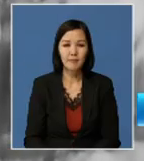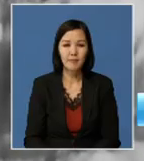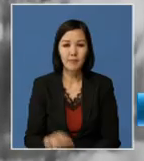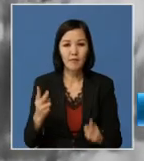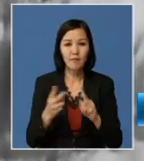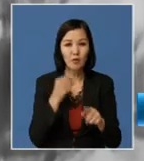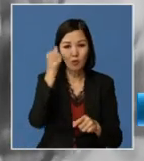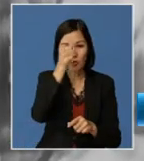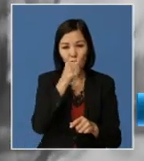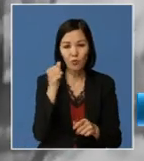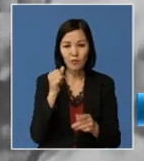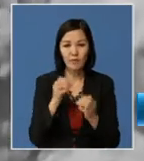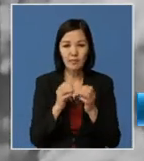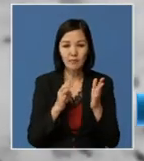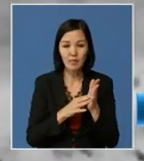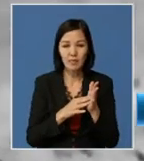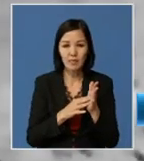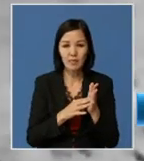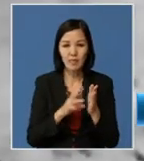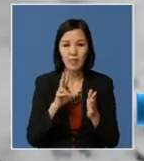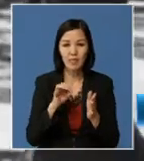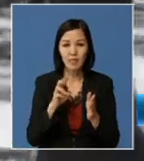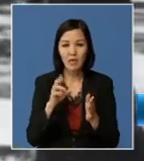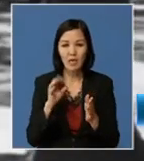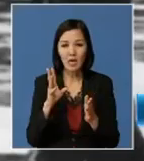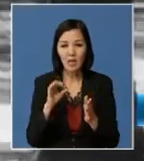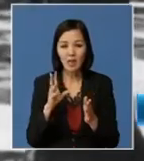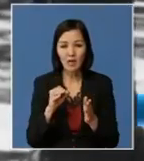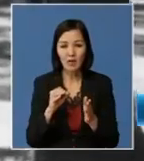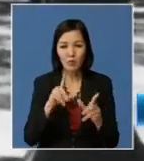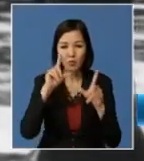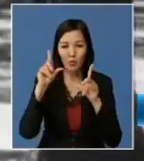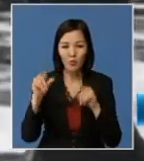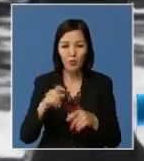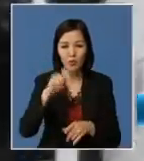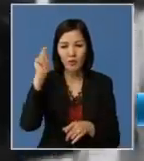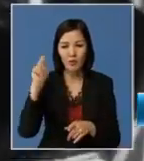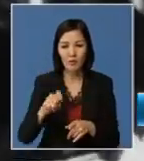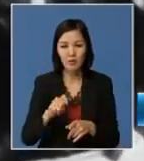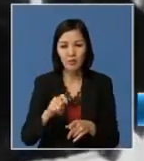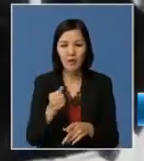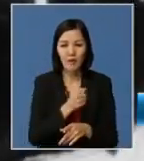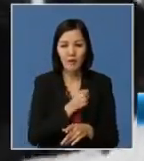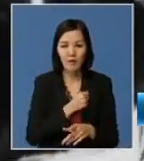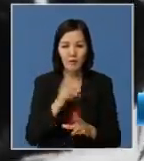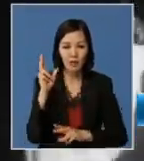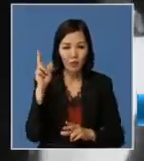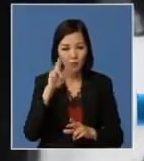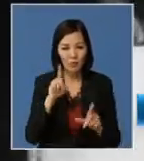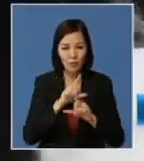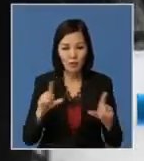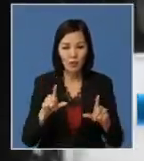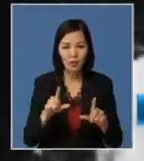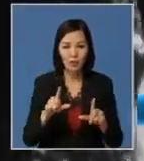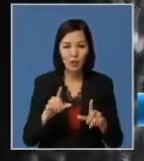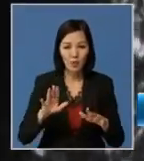Второй год войны. 18-летнего Николая Огнева призывают в ряды советской армии. Юноша оканчивает военное училище, а после отправляется на фронт